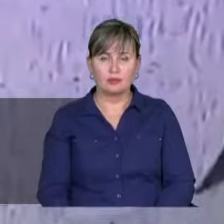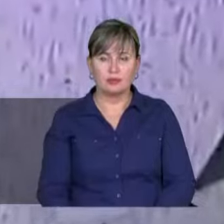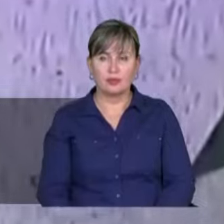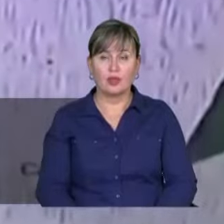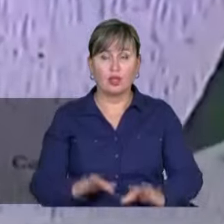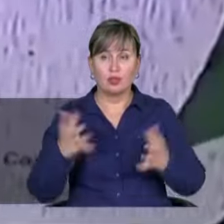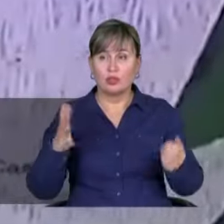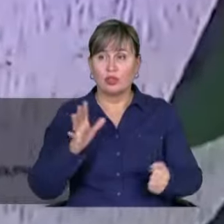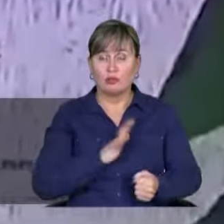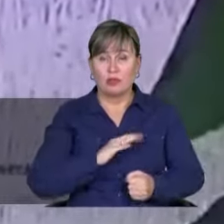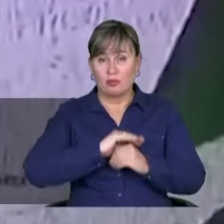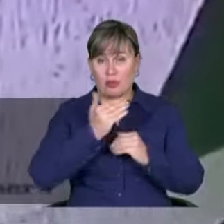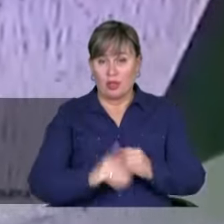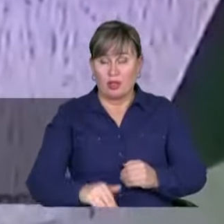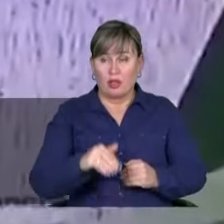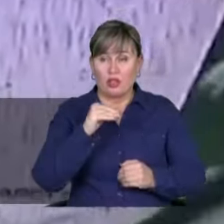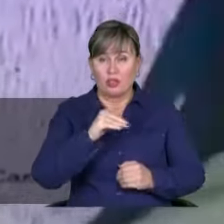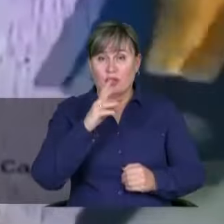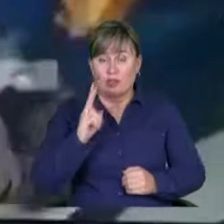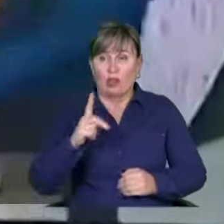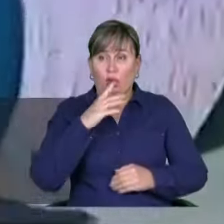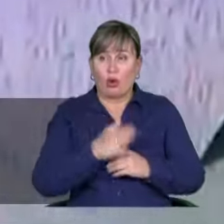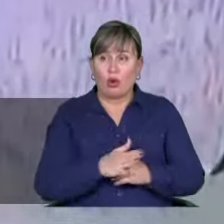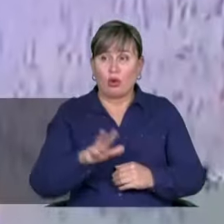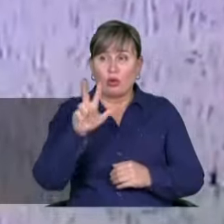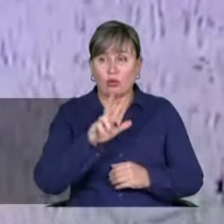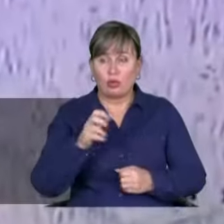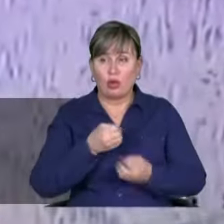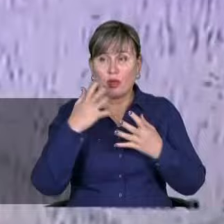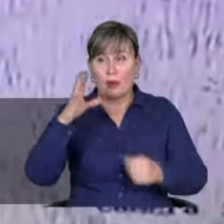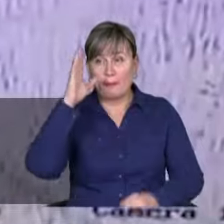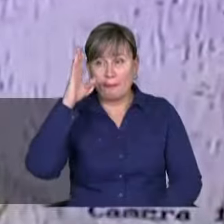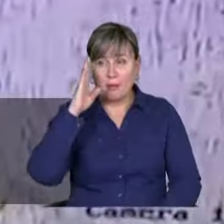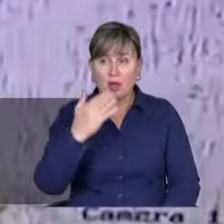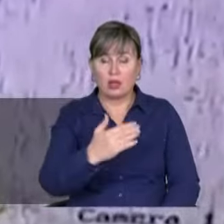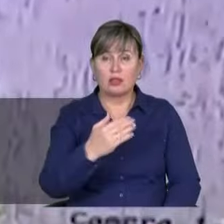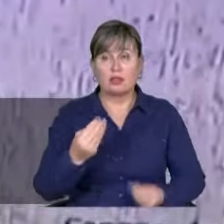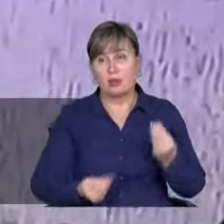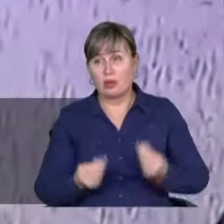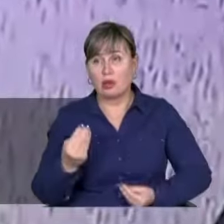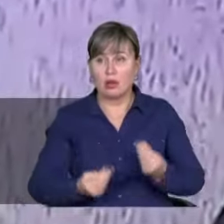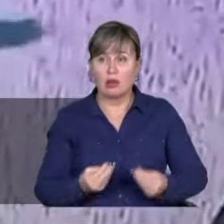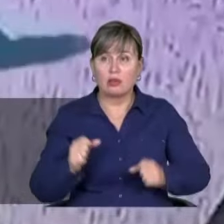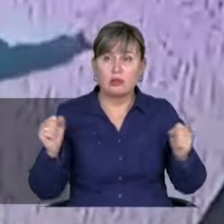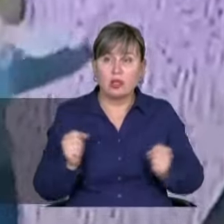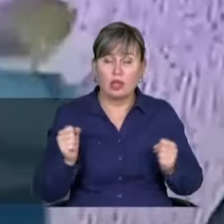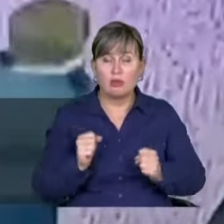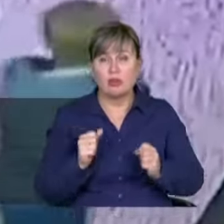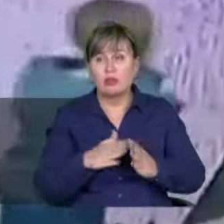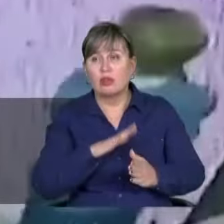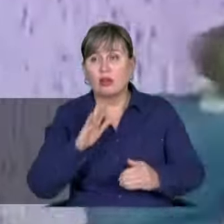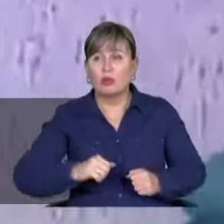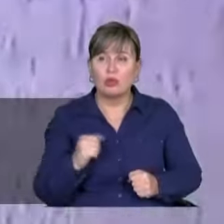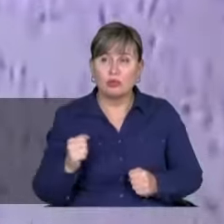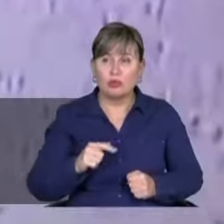Инцидент произошел в подъезде одного из жилых комплексов около 3 часов дня. Мальчики, по словам родителей, играли на улице, замерзли и решили зайти домой к